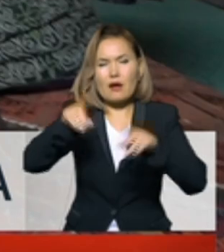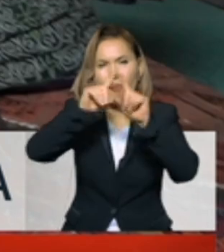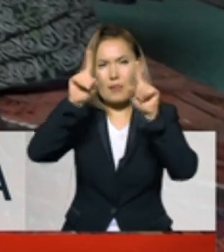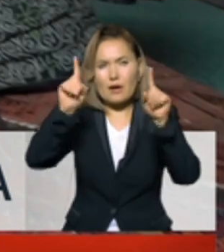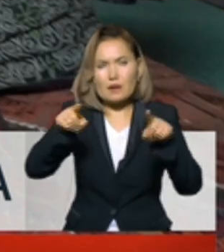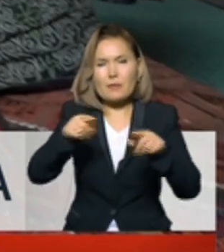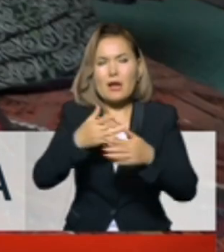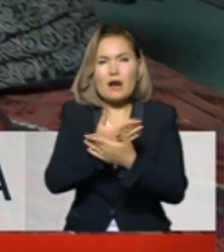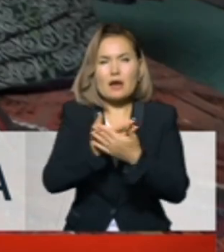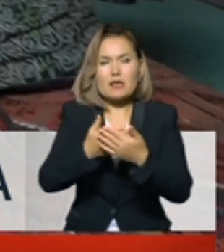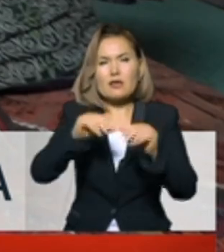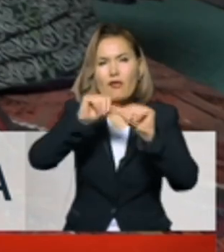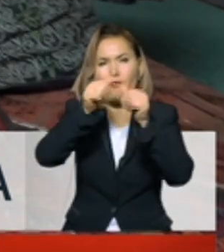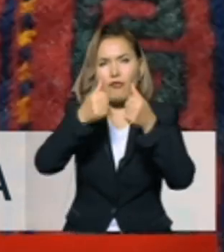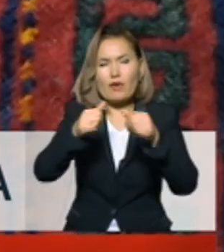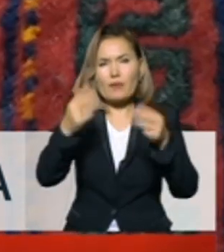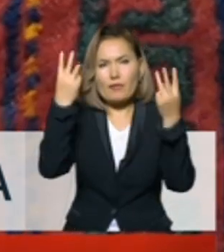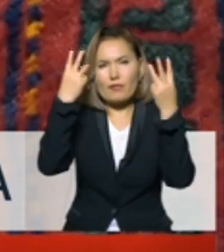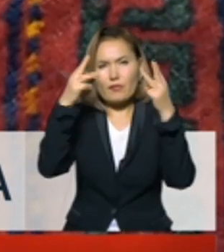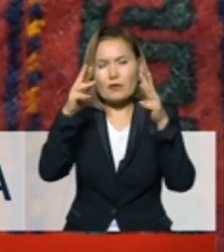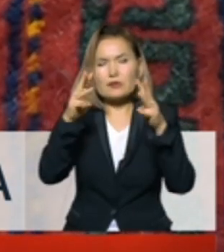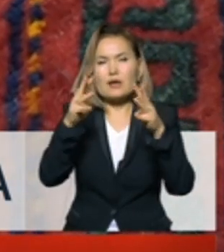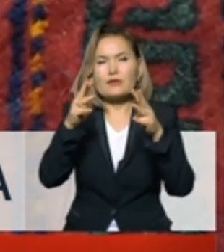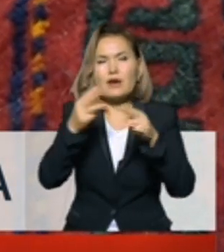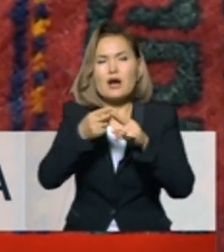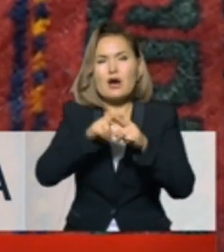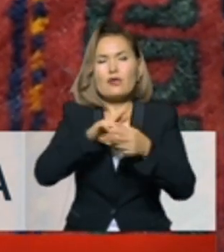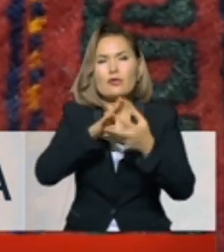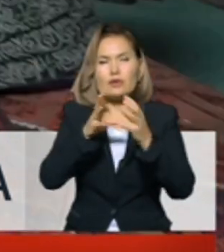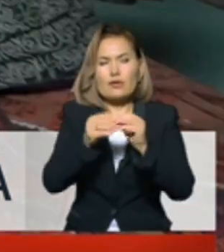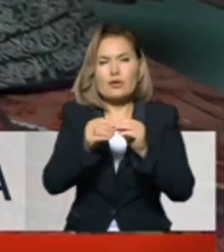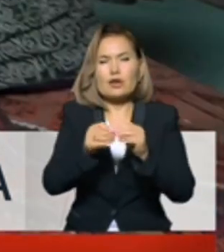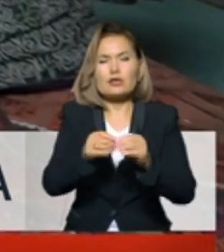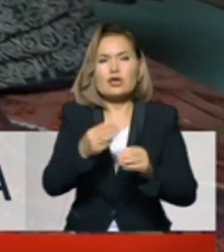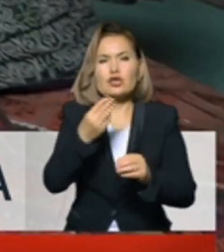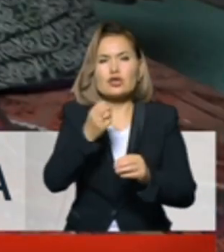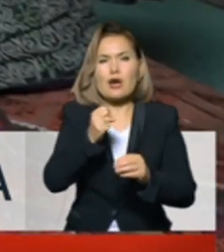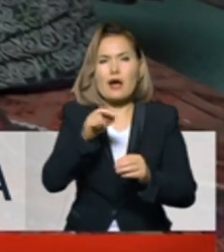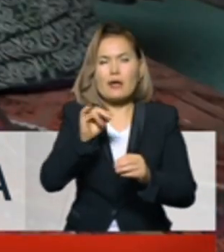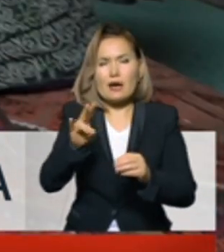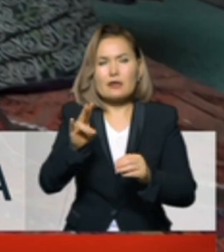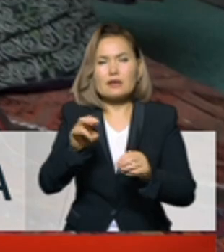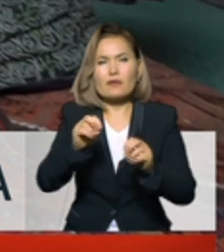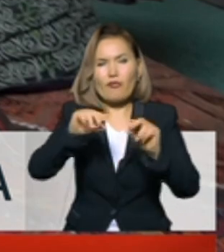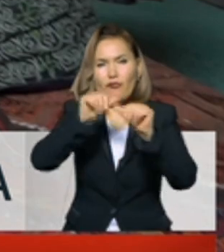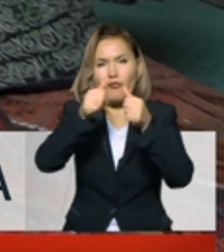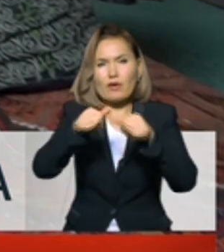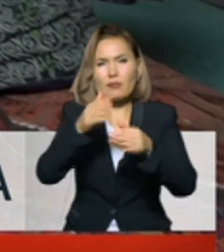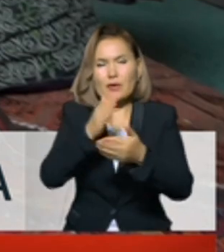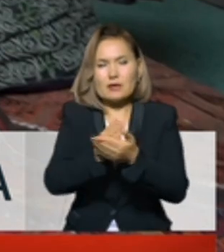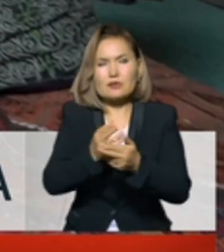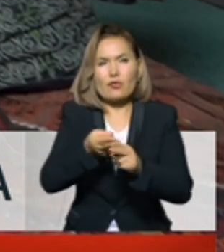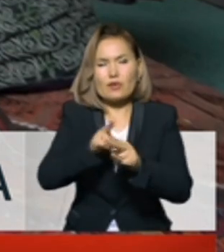Шаянның белгісі тұр. Шаян биліктің символы, биліктің мағынасын береді.